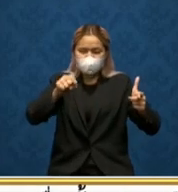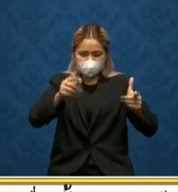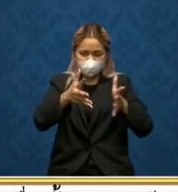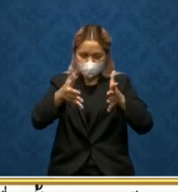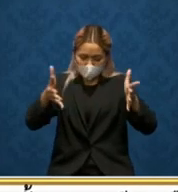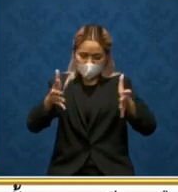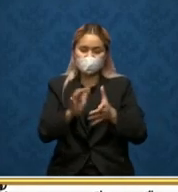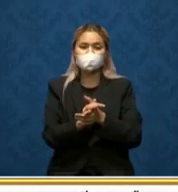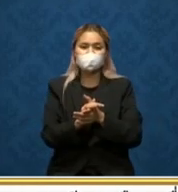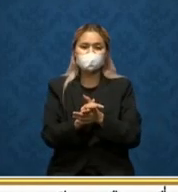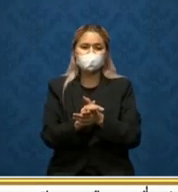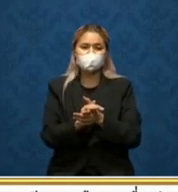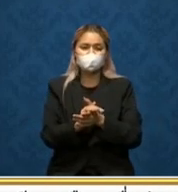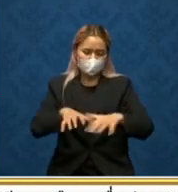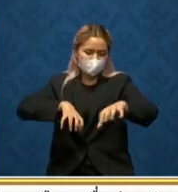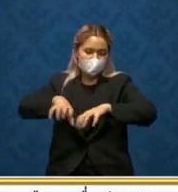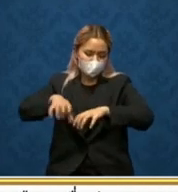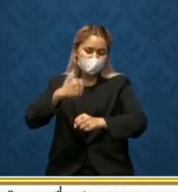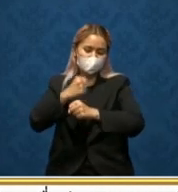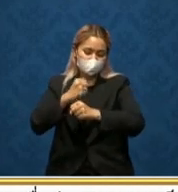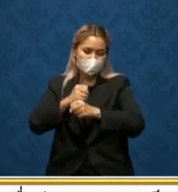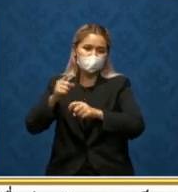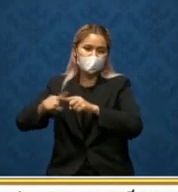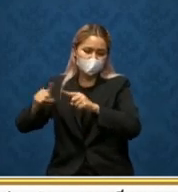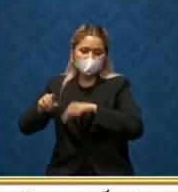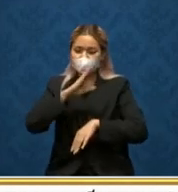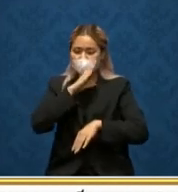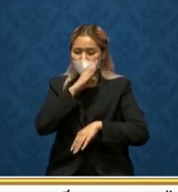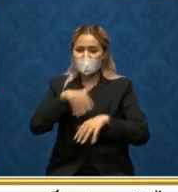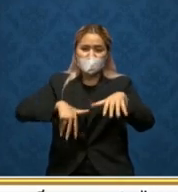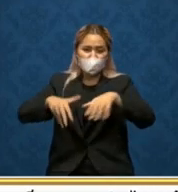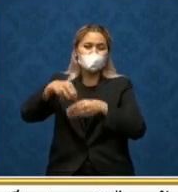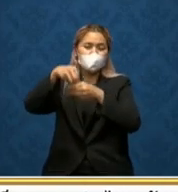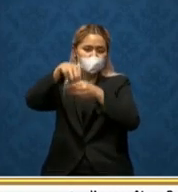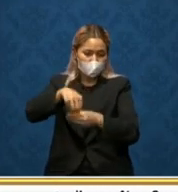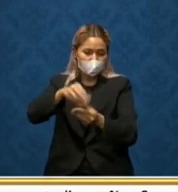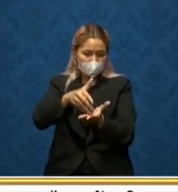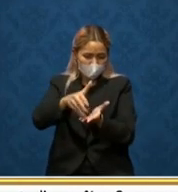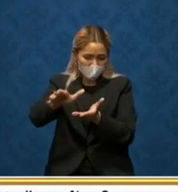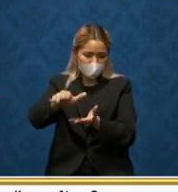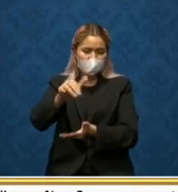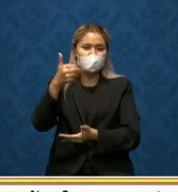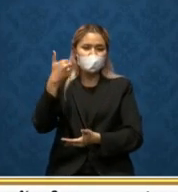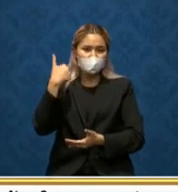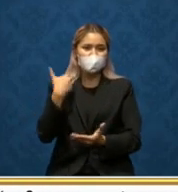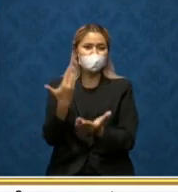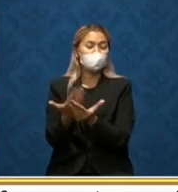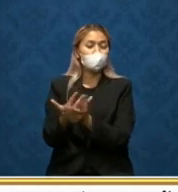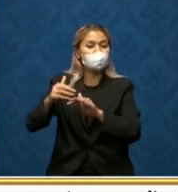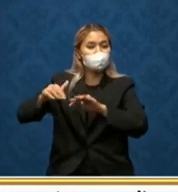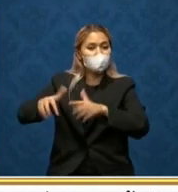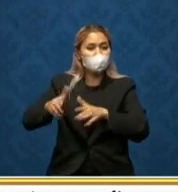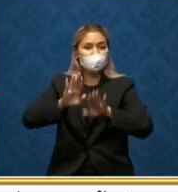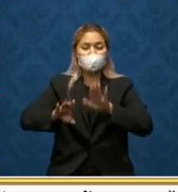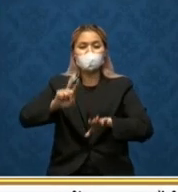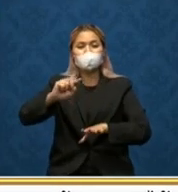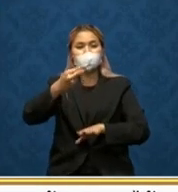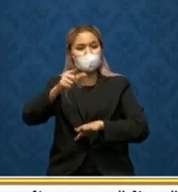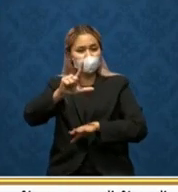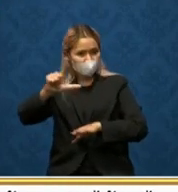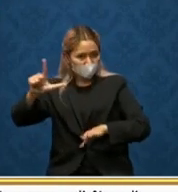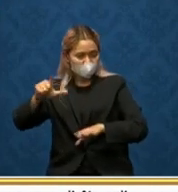มีข้อพิพาทกับประชาชนมากก็ไปจัดการไปบุกไปไล่ที่เขาไปอะไรเแล้วมีรายได้นอกงบประมาณน่าจะเป็นหลักหมื่นล้านเนี่ยปีที่